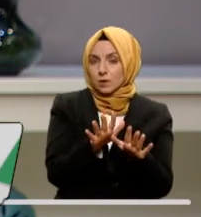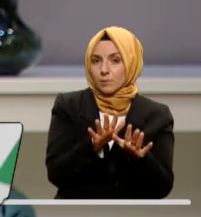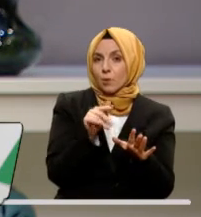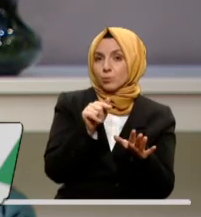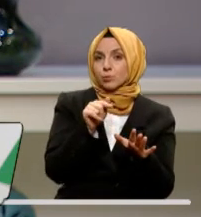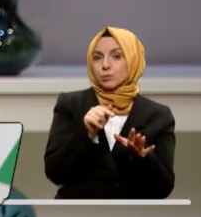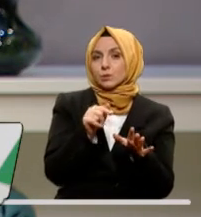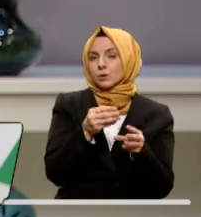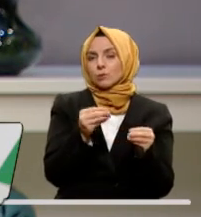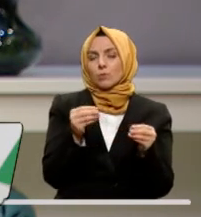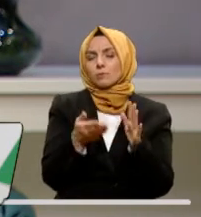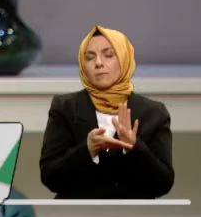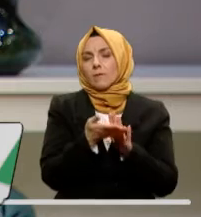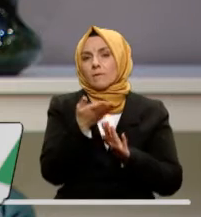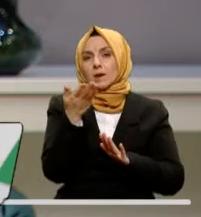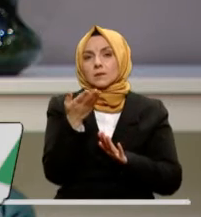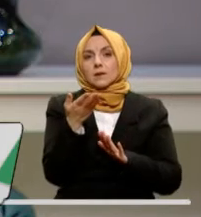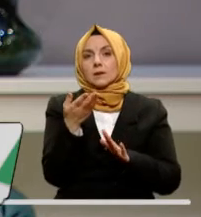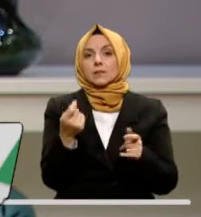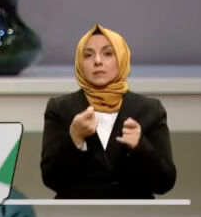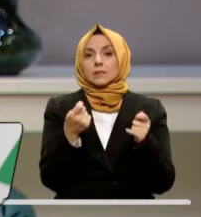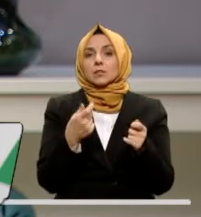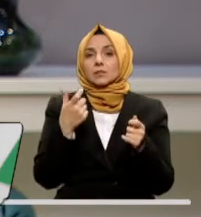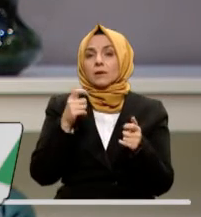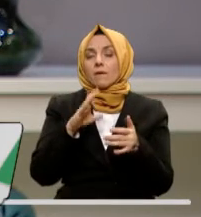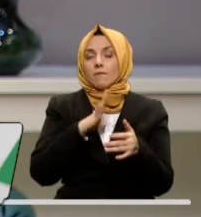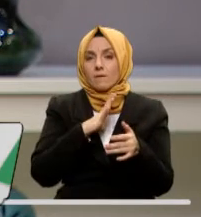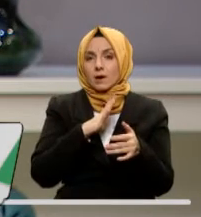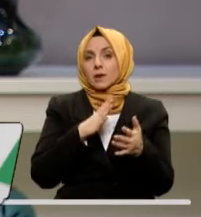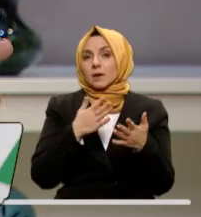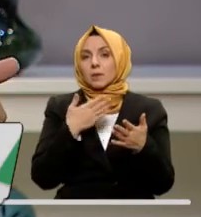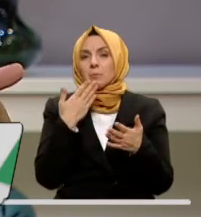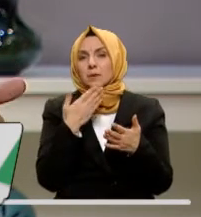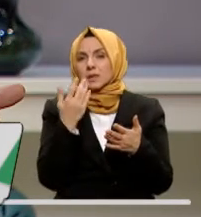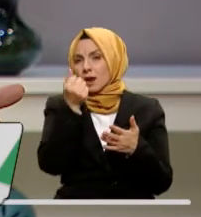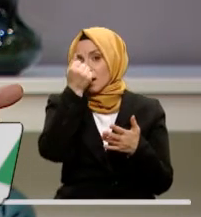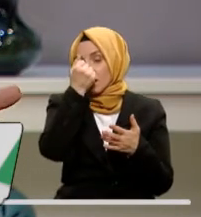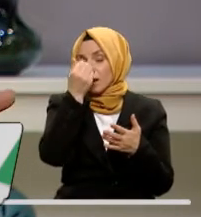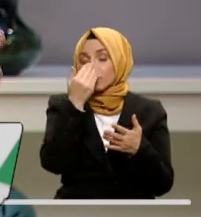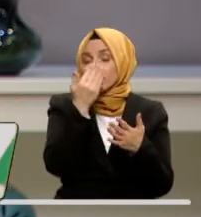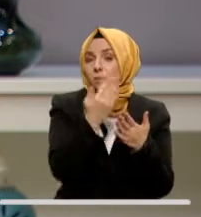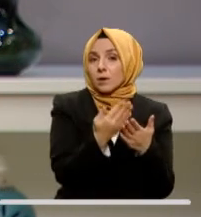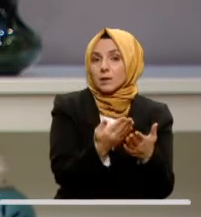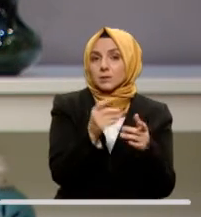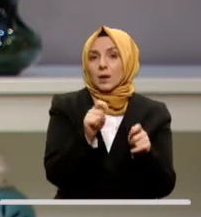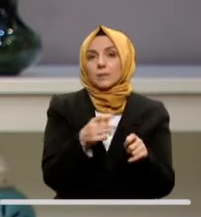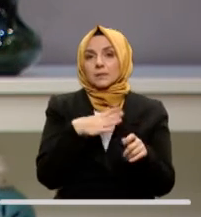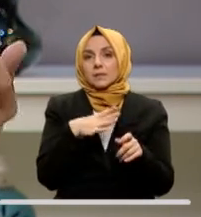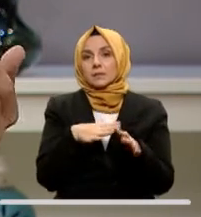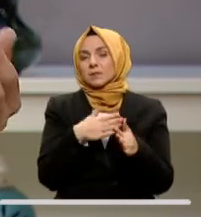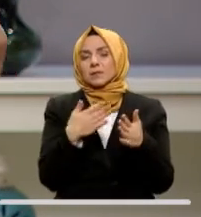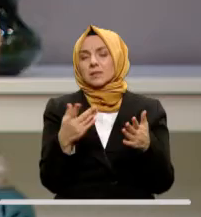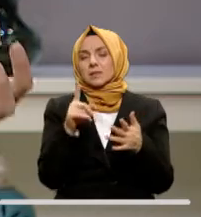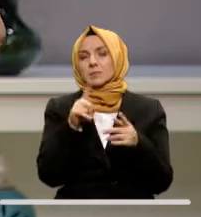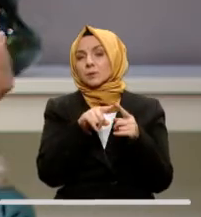Önce şöyle yapalım mı Bize bakan yönü görelim önem Biz Kan vermek istediğimizde nasıl bir süreçle karşı karşıya kalıyoruz akabinde bize